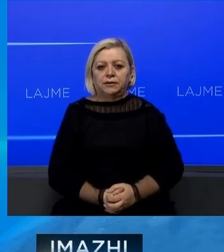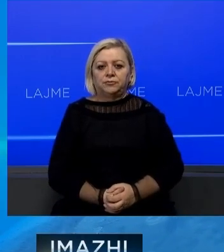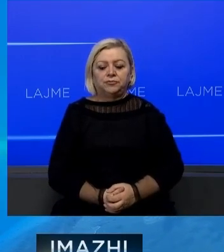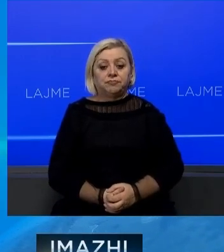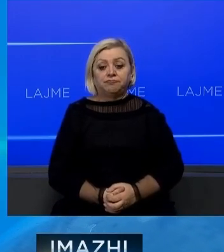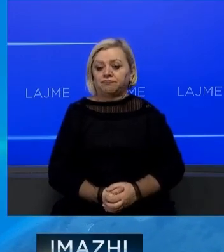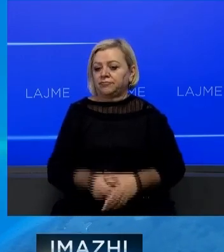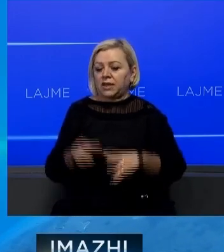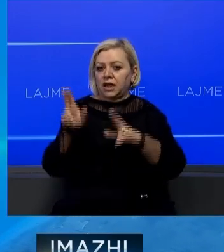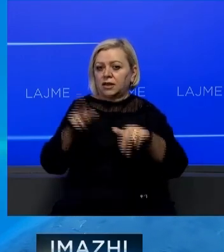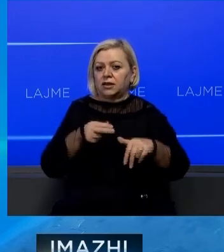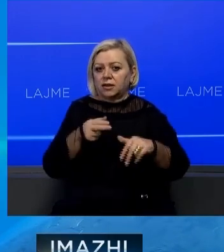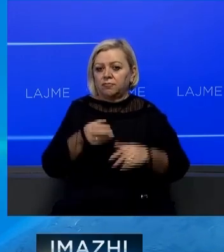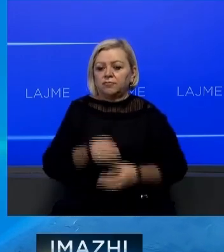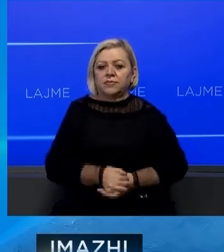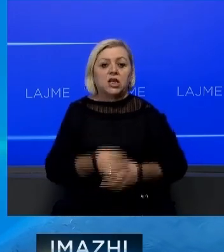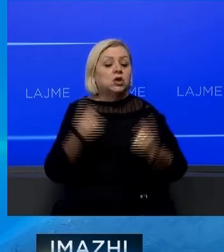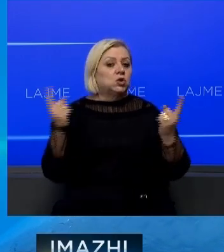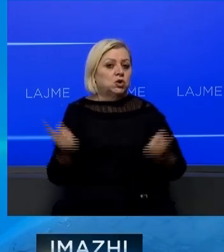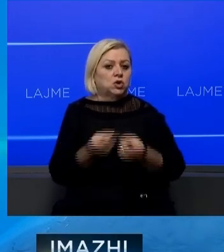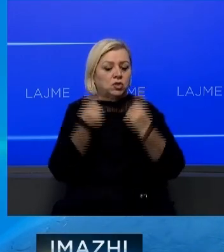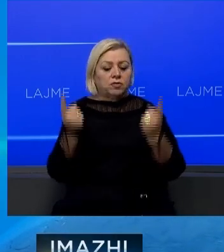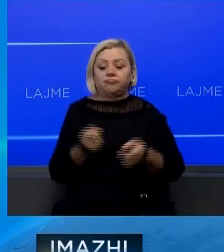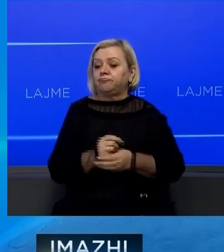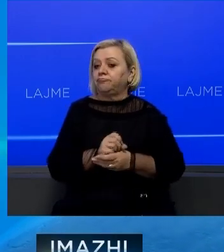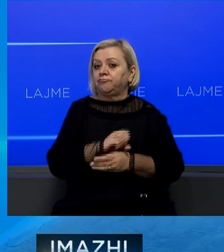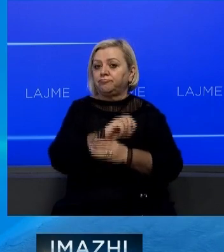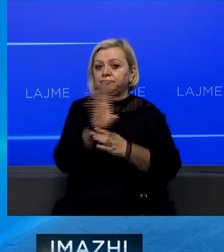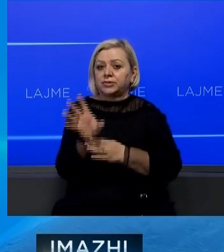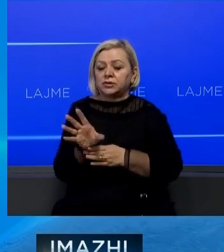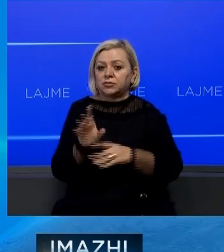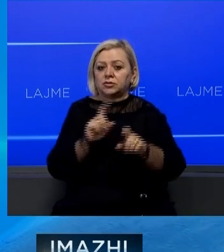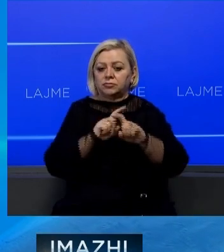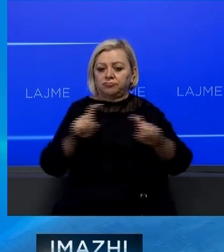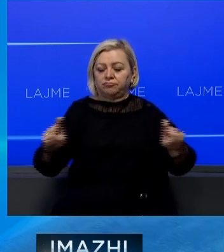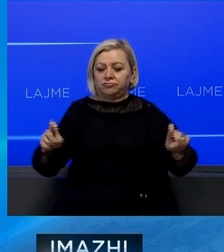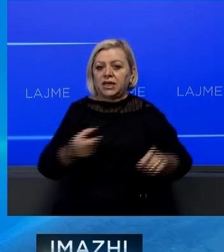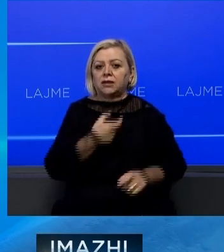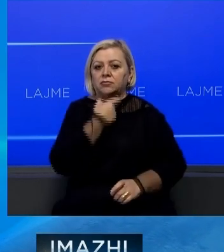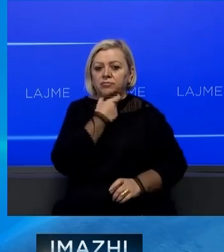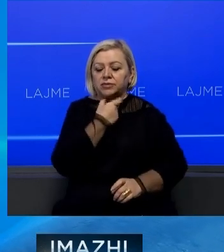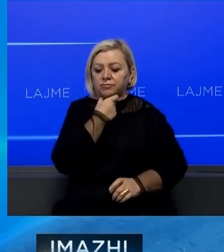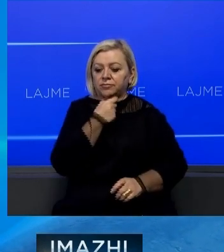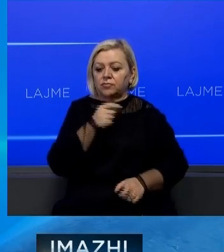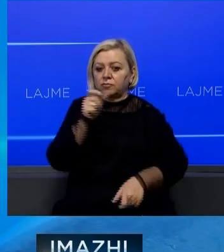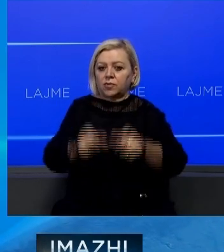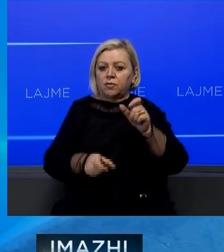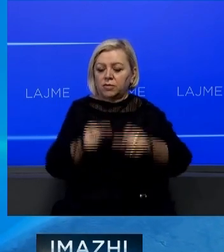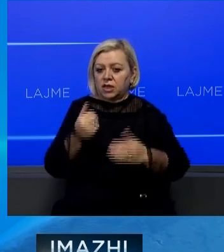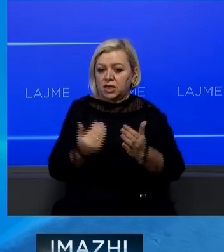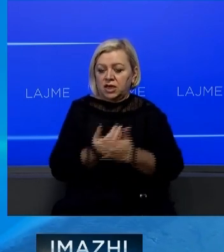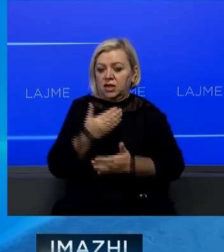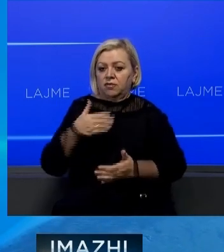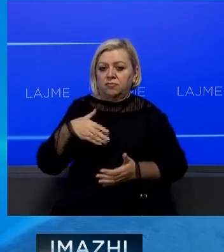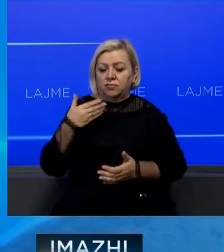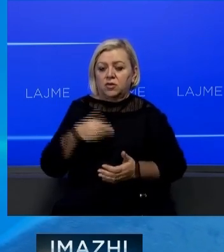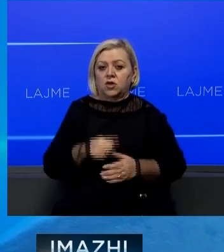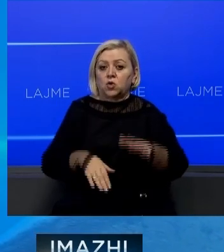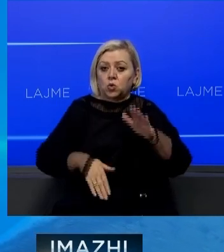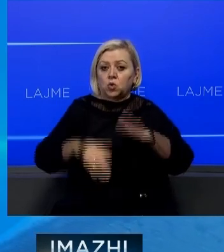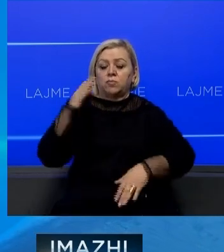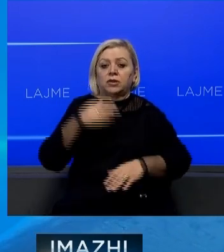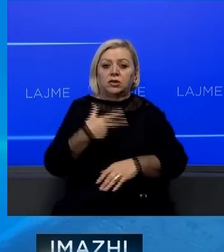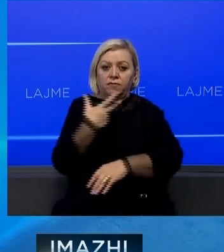I rikthehemi sërish gjendjes pandemike në vend, por dhe me gripin sezonal. Popullata e re e Kosovës dhe numri i lartë